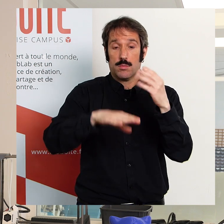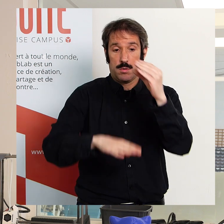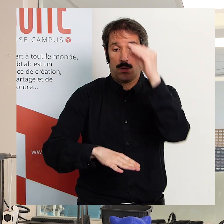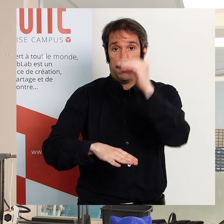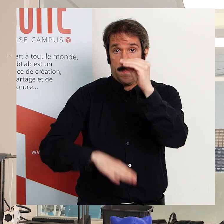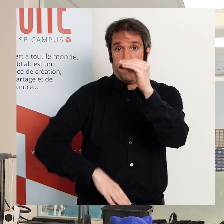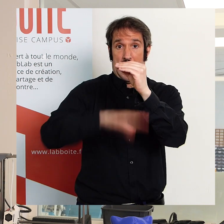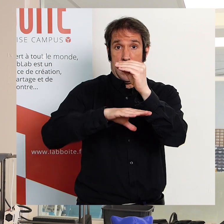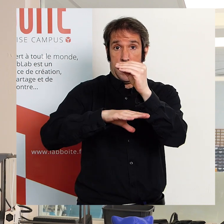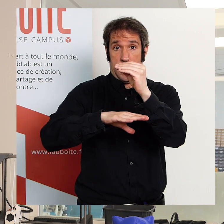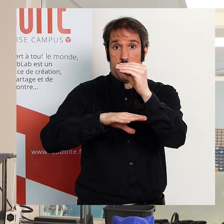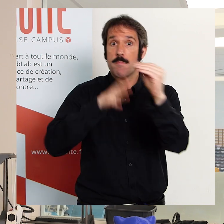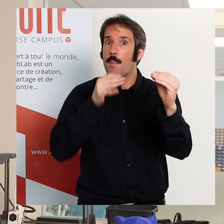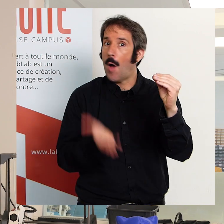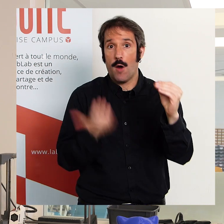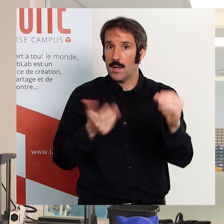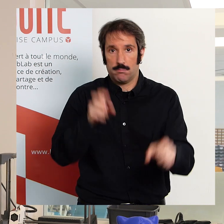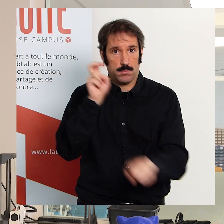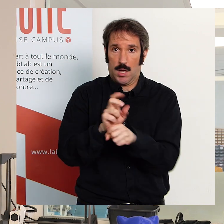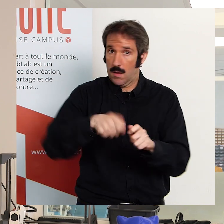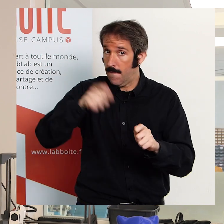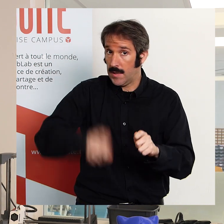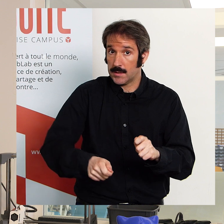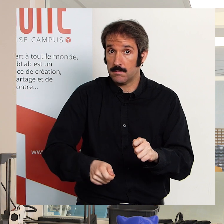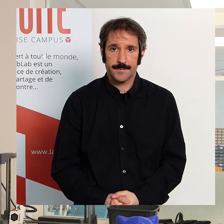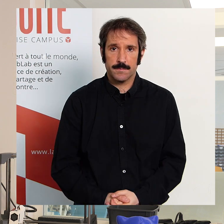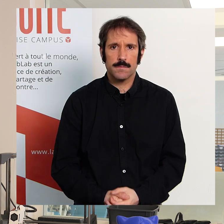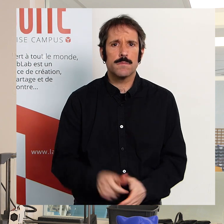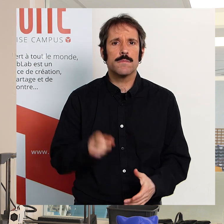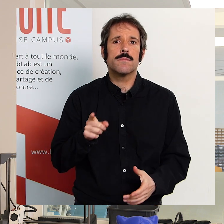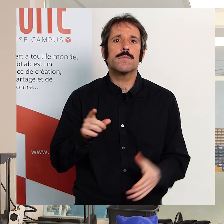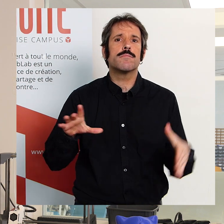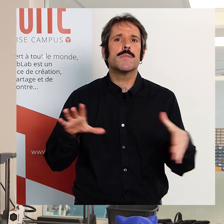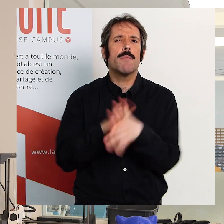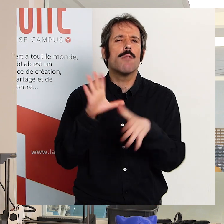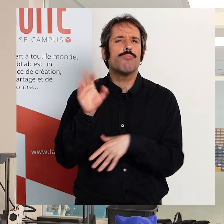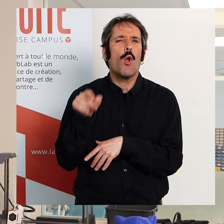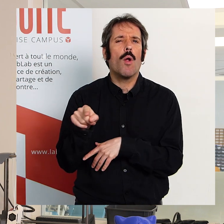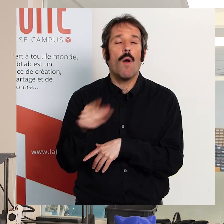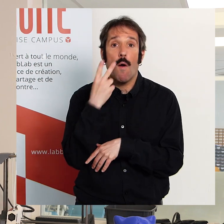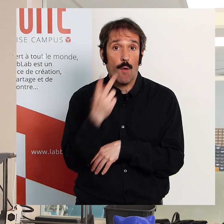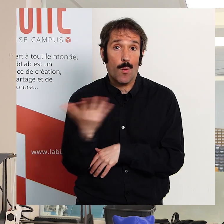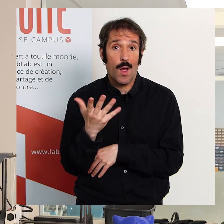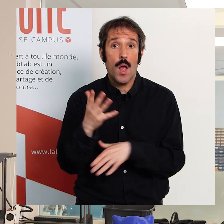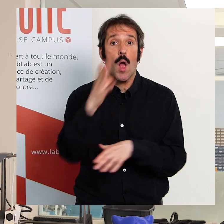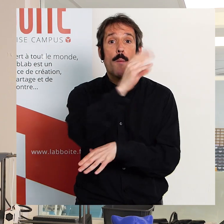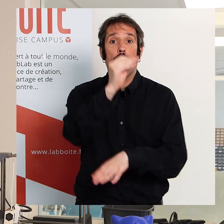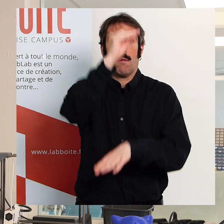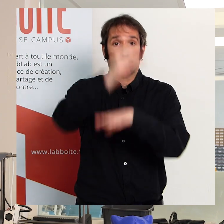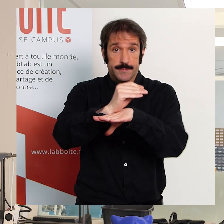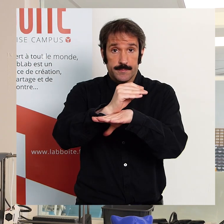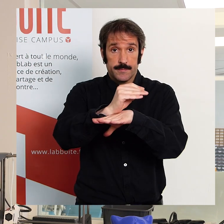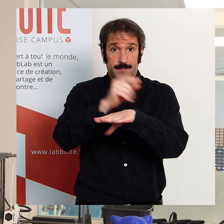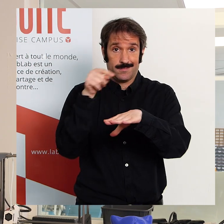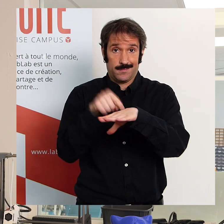attention, parce que le radeau, lui, va se placer en dessous du modèle et n'est pas fait pour être retiré. C'est ce qui apparaît ici à l'image en bleu. On voit bien ici que le